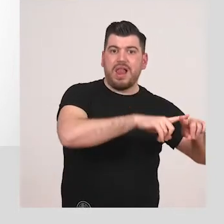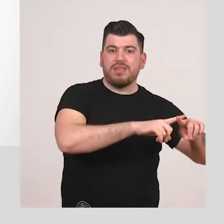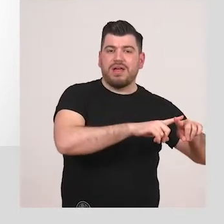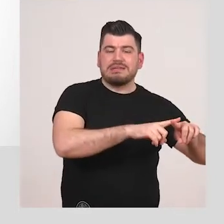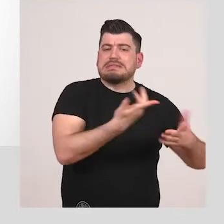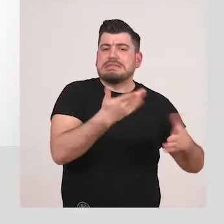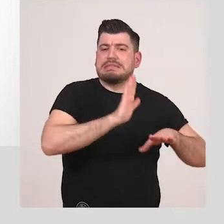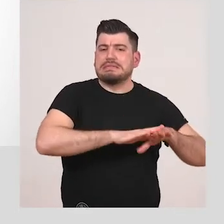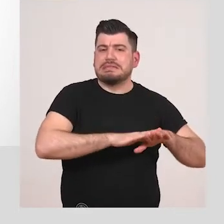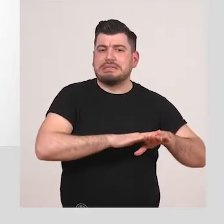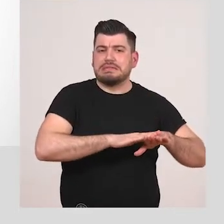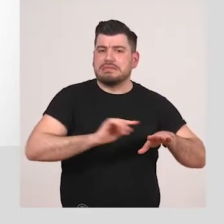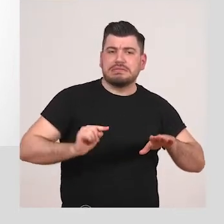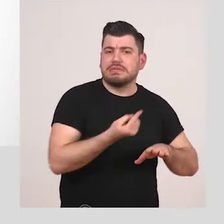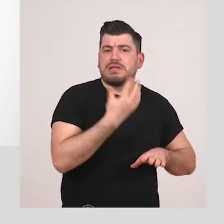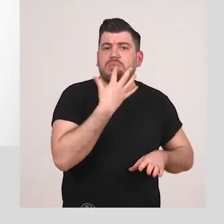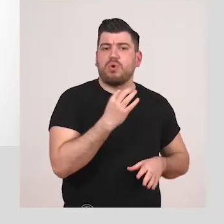αφορμή?